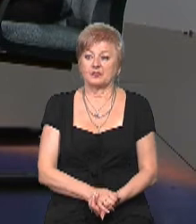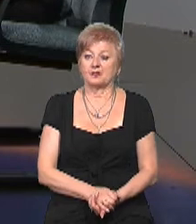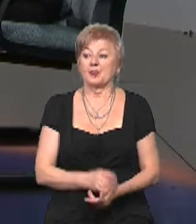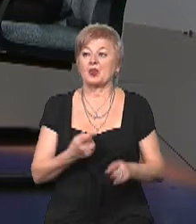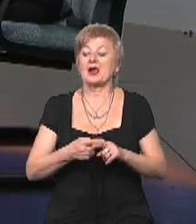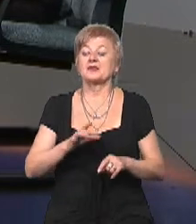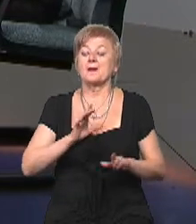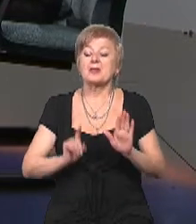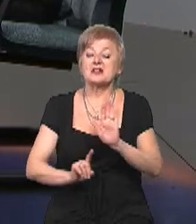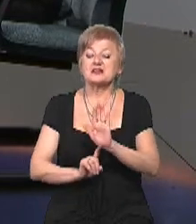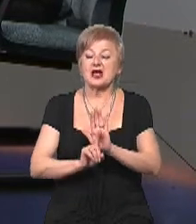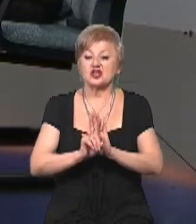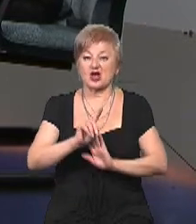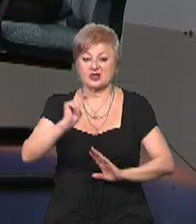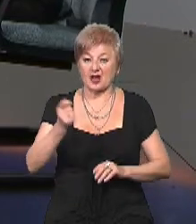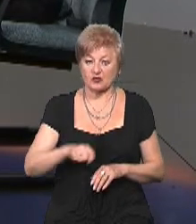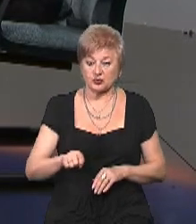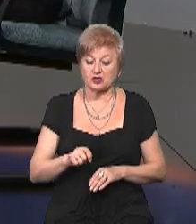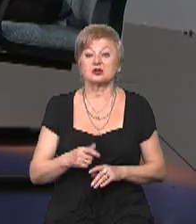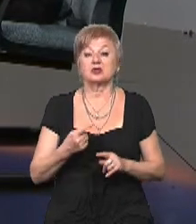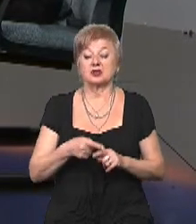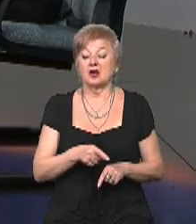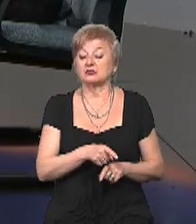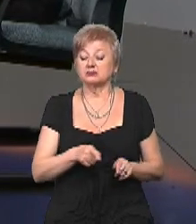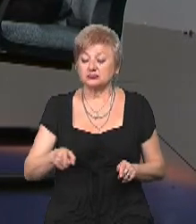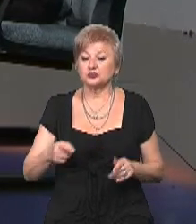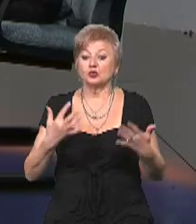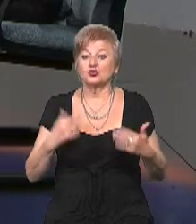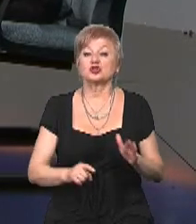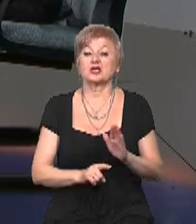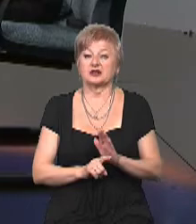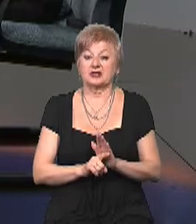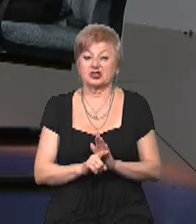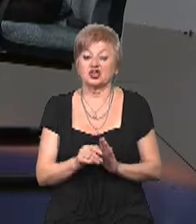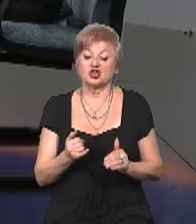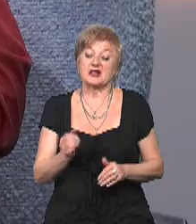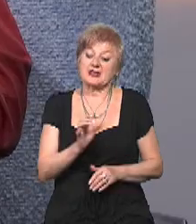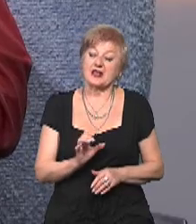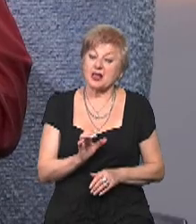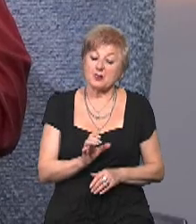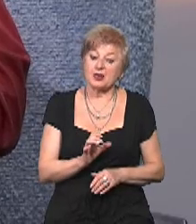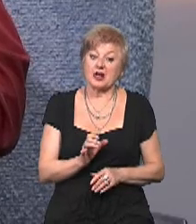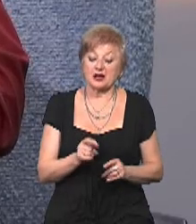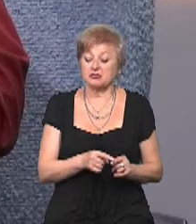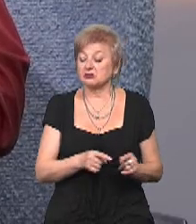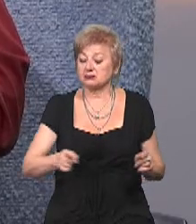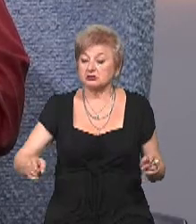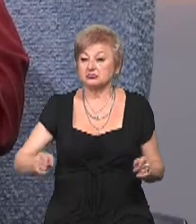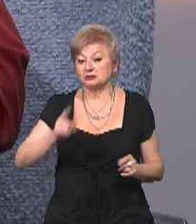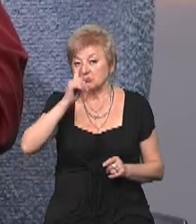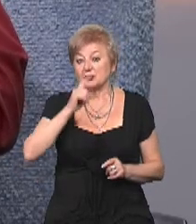Це був початок серпня, вже на поточний момент початок вересня. І весь цей період